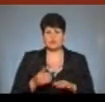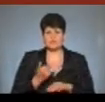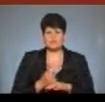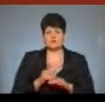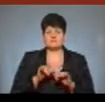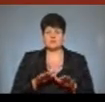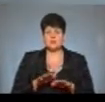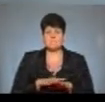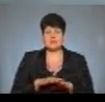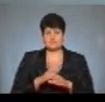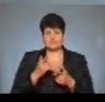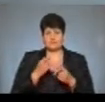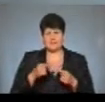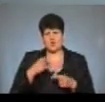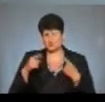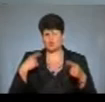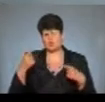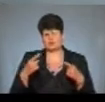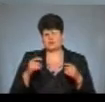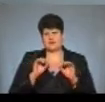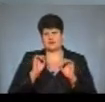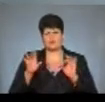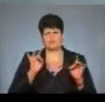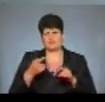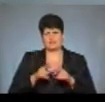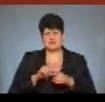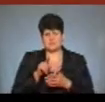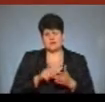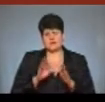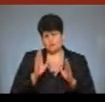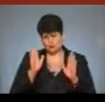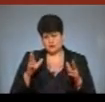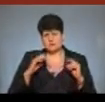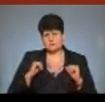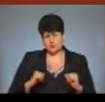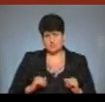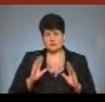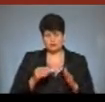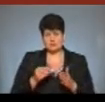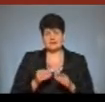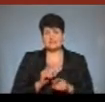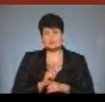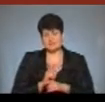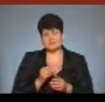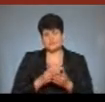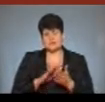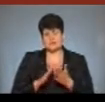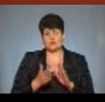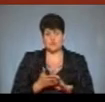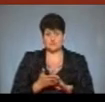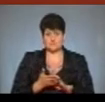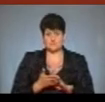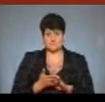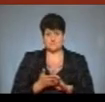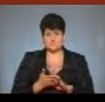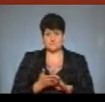засоби масової інформації не розкручували це питання, і тоді буде все спокійно. І буде стабільна цінова ситуація. Ну, власне, так,